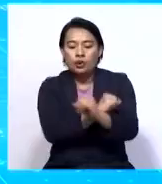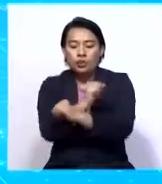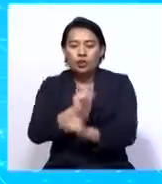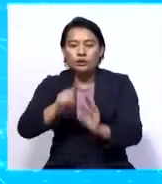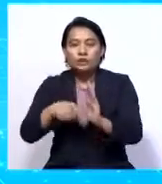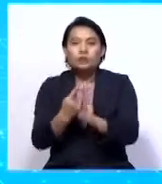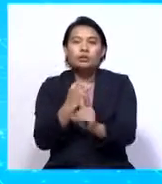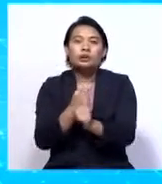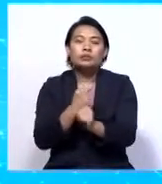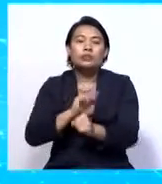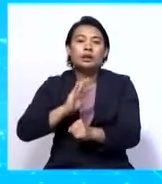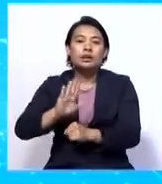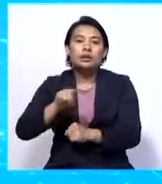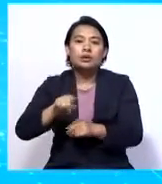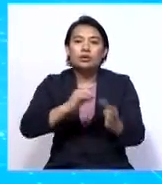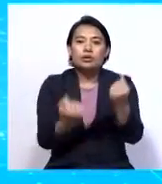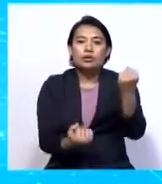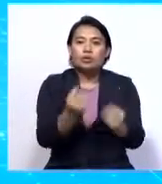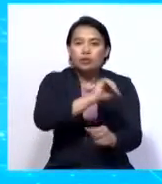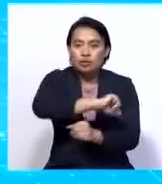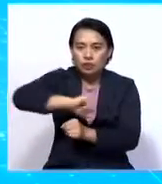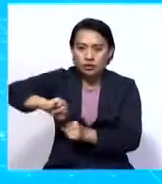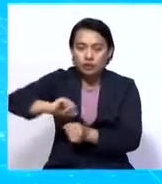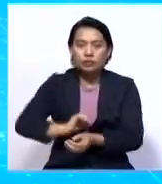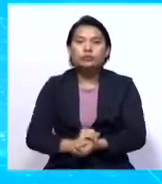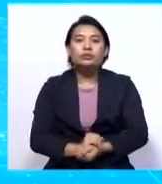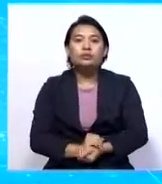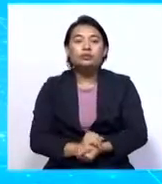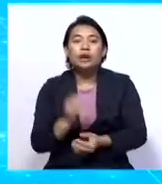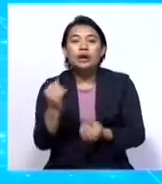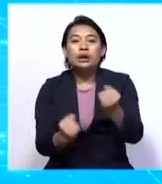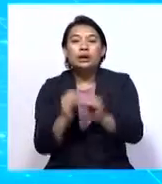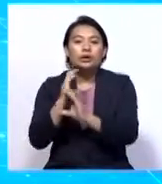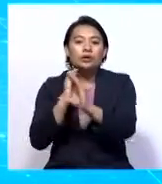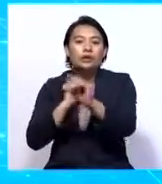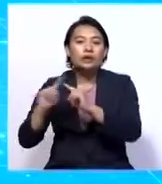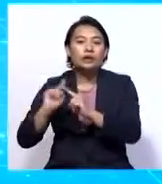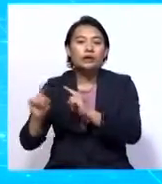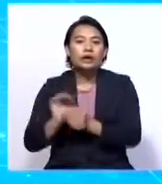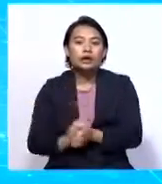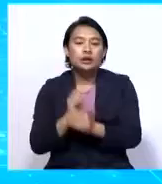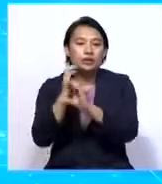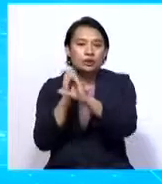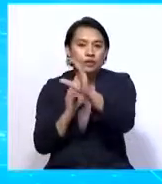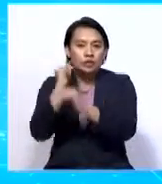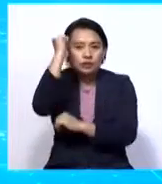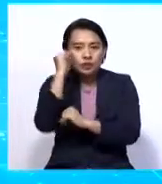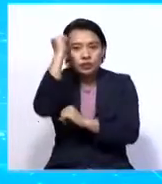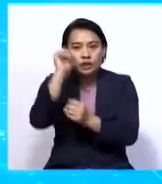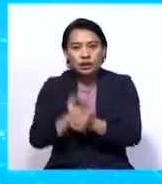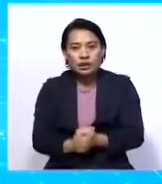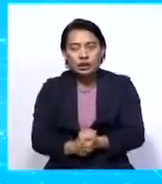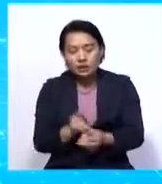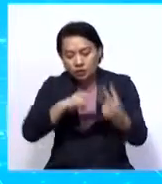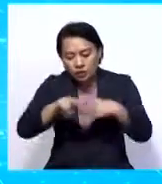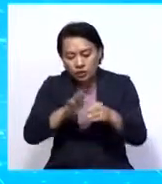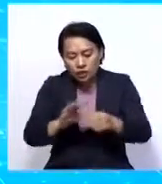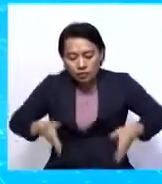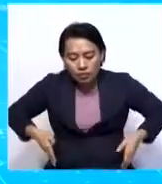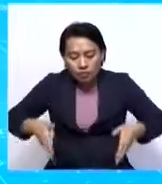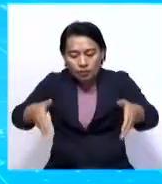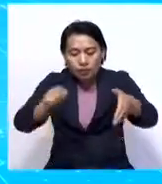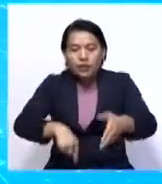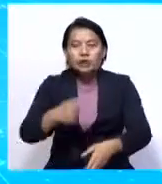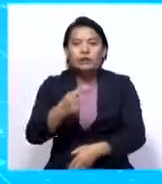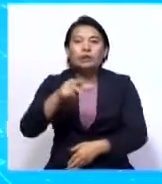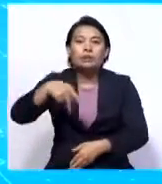วโมงการทำงานหรือว่าการขับขี่ของผู้ขับขี่รถโดยสารโดยเฉพาะรถโดยสารสาธารณะการควบคุมพฤติกรรมไม่ให้ออกนอกเส้นทางระบ